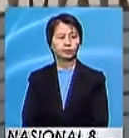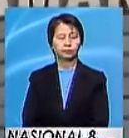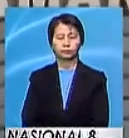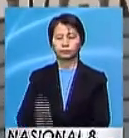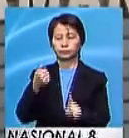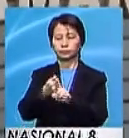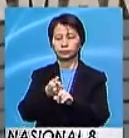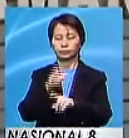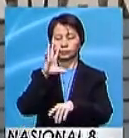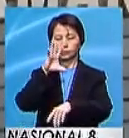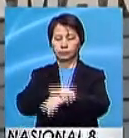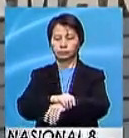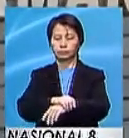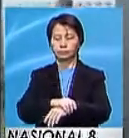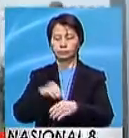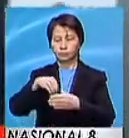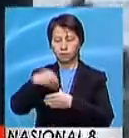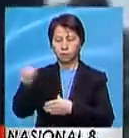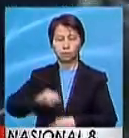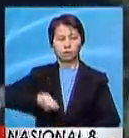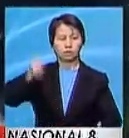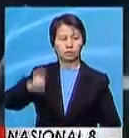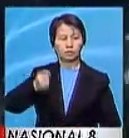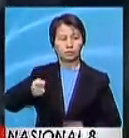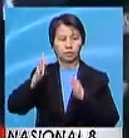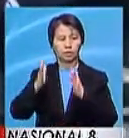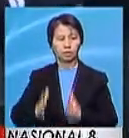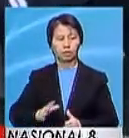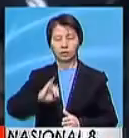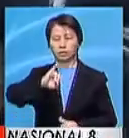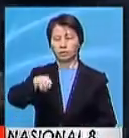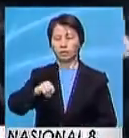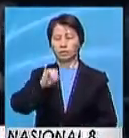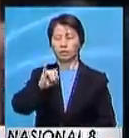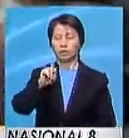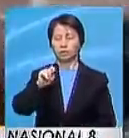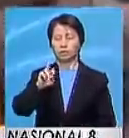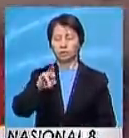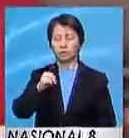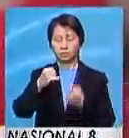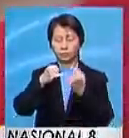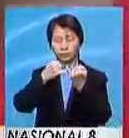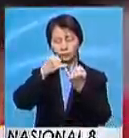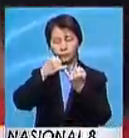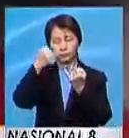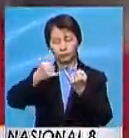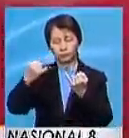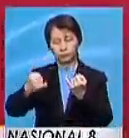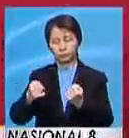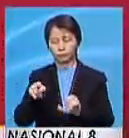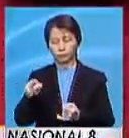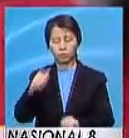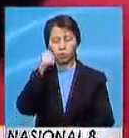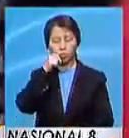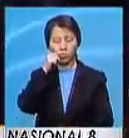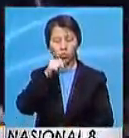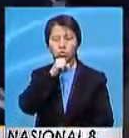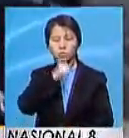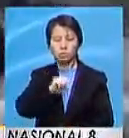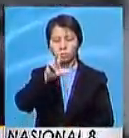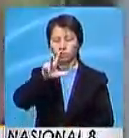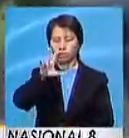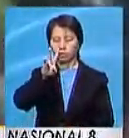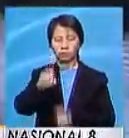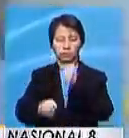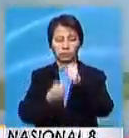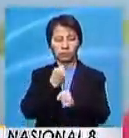Perintah tahanan reman dikeluarkan Majistret Mahkamah Jitra Muhammad Khairul Hafizuddin Ramli terhadap wanita berusia 37 tahun